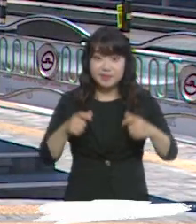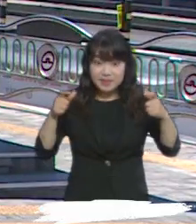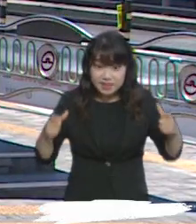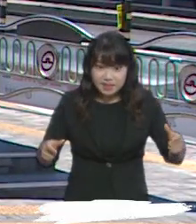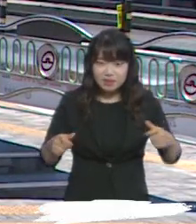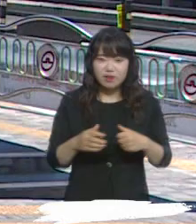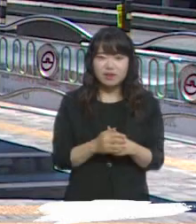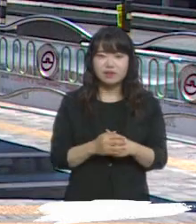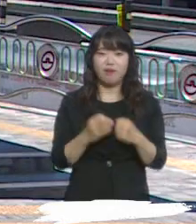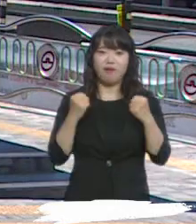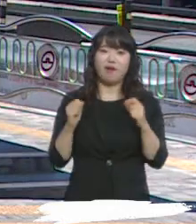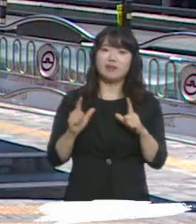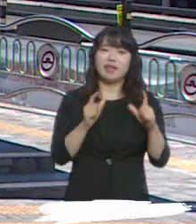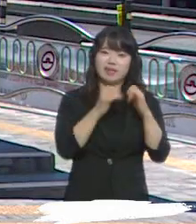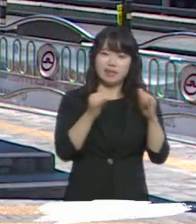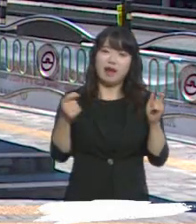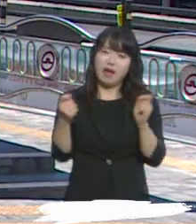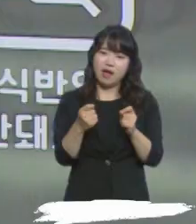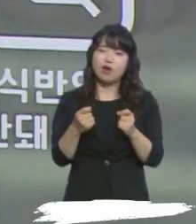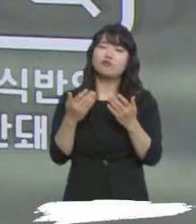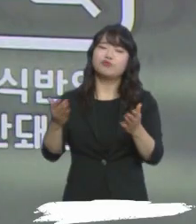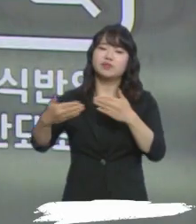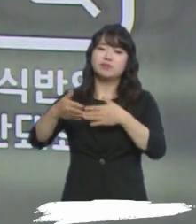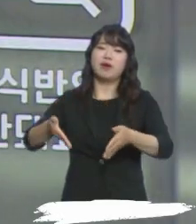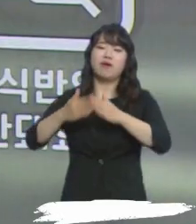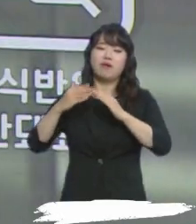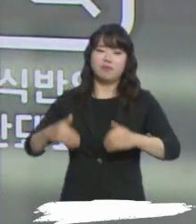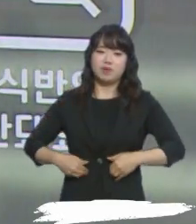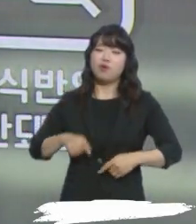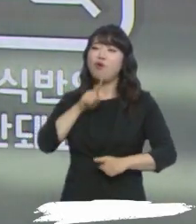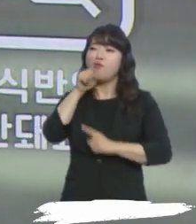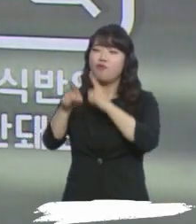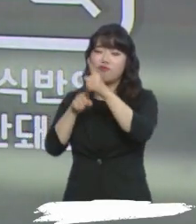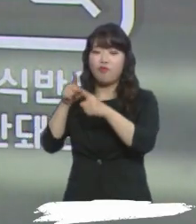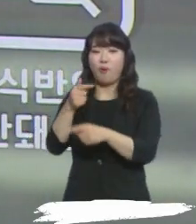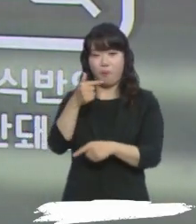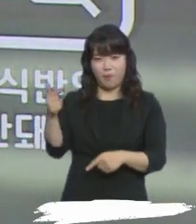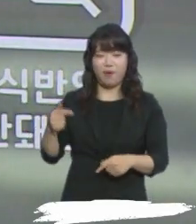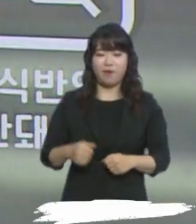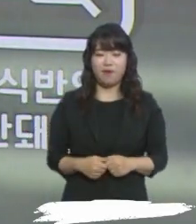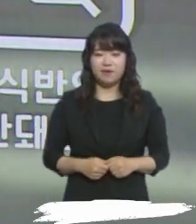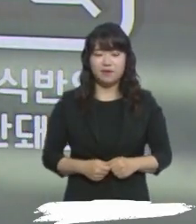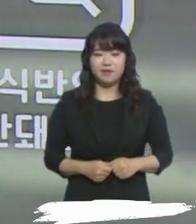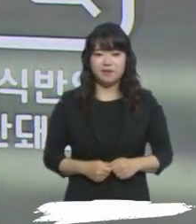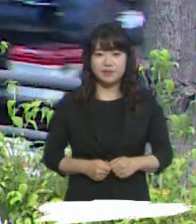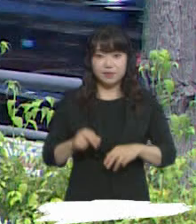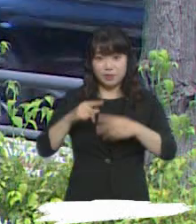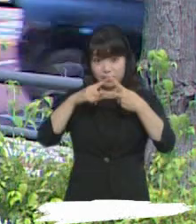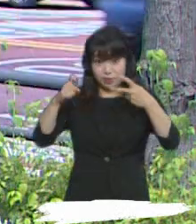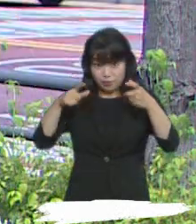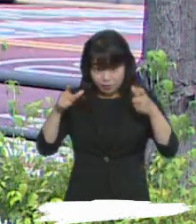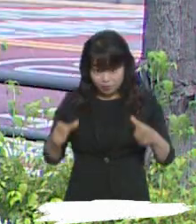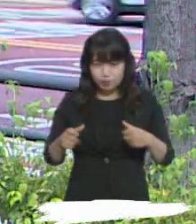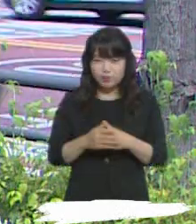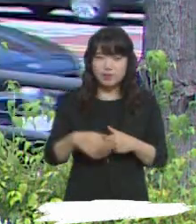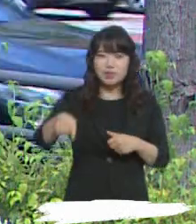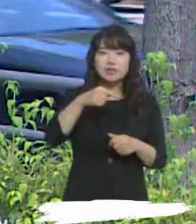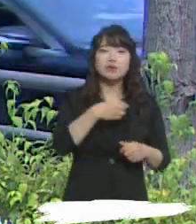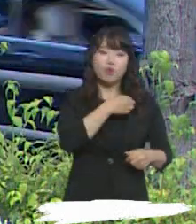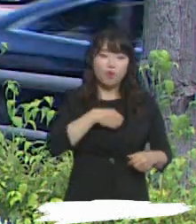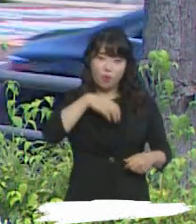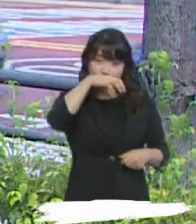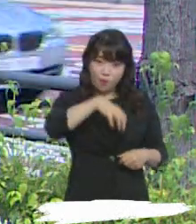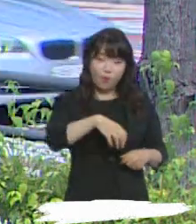지역에선 거주지 인근에 스마트 쉼터를 설치해달라는 주민 요구도 높은 상황. 동대문구는 지역